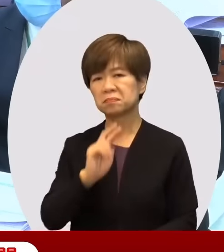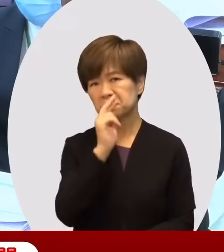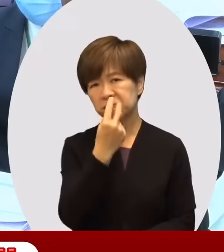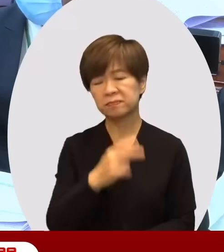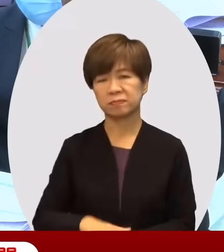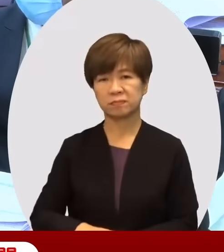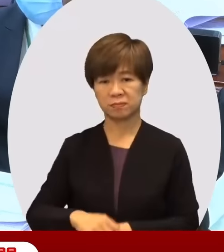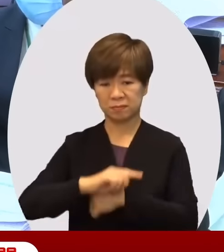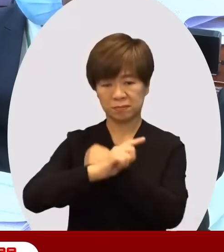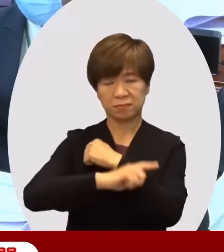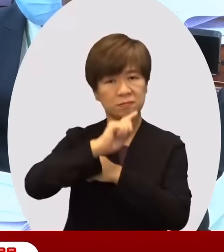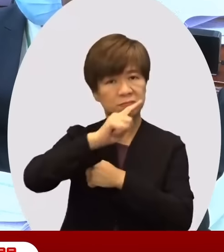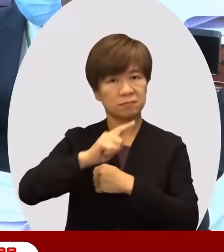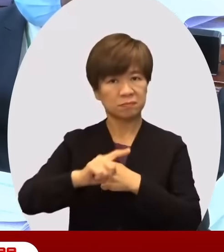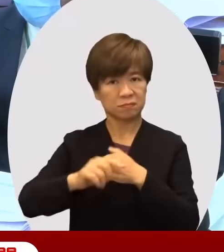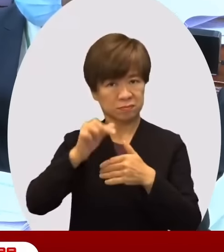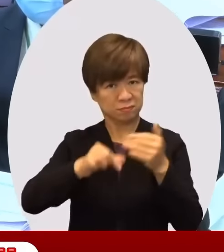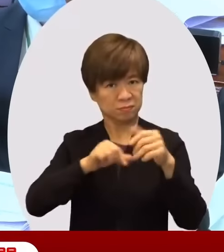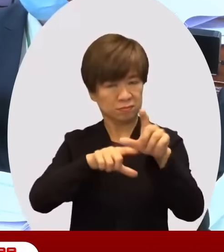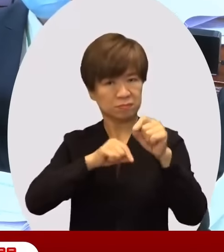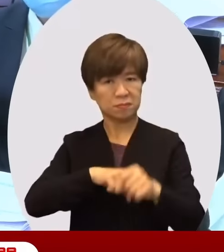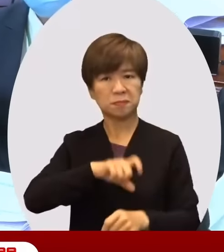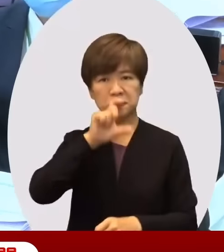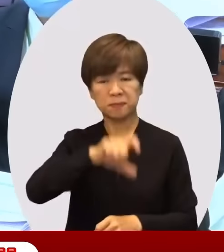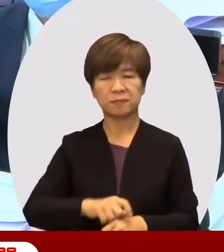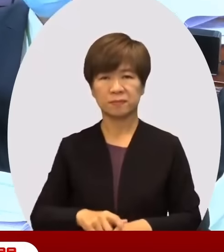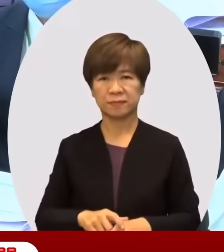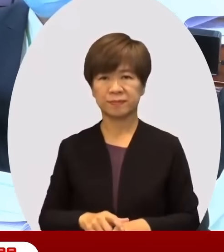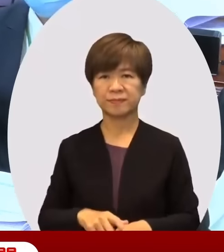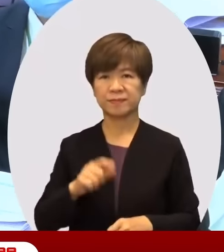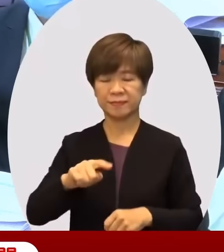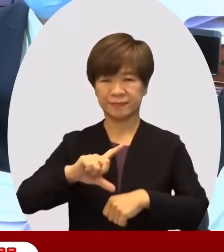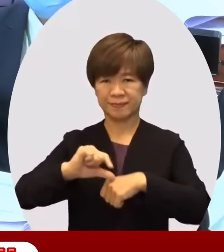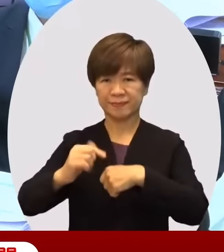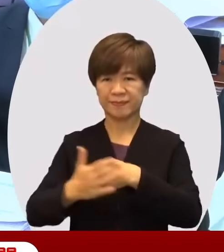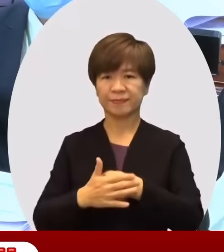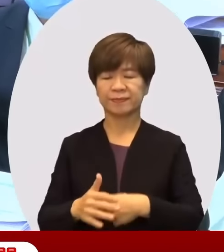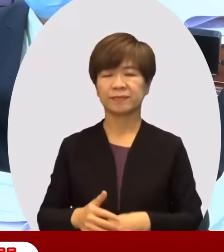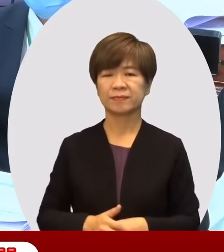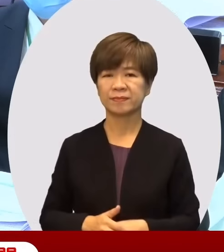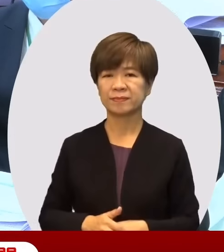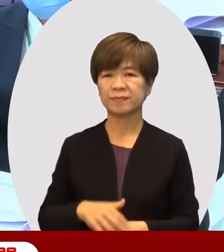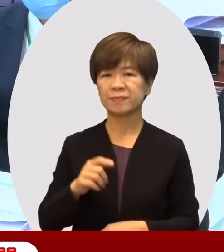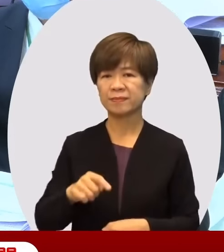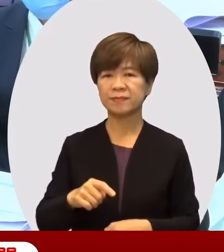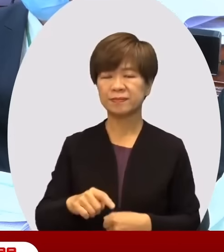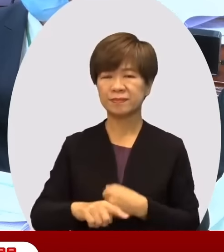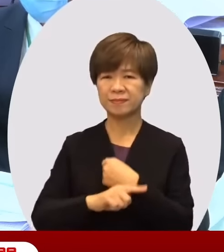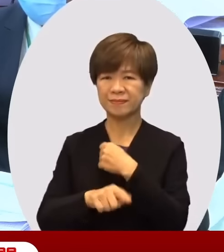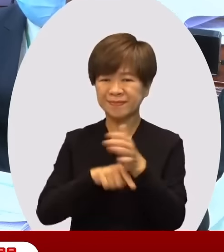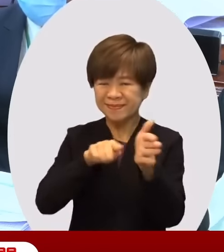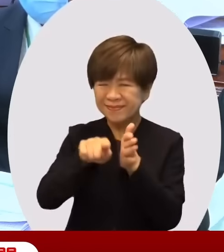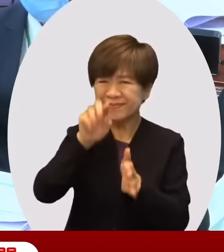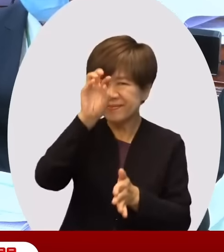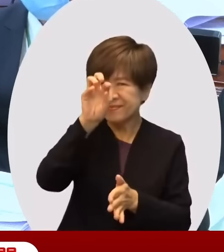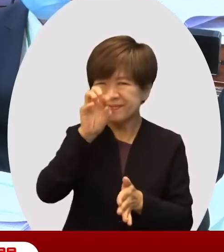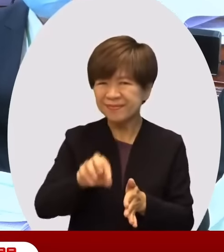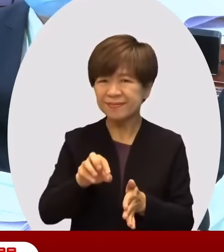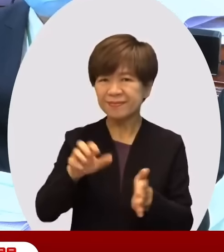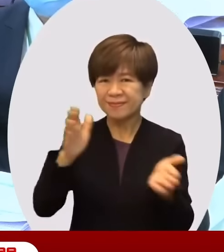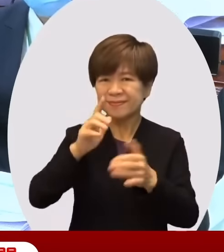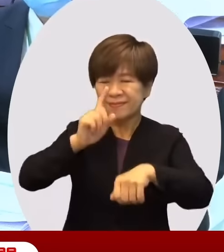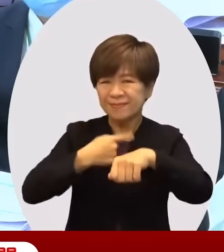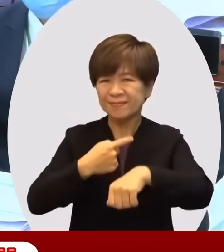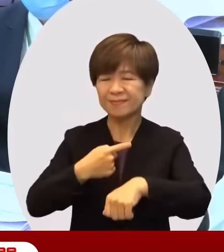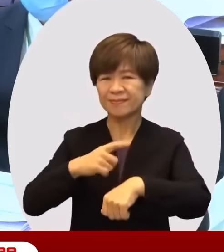讼法现行的诉讼法及时这个所谓不确定的法律概念，它的弹性范围当